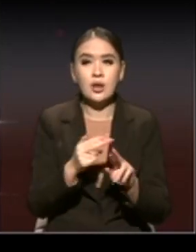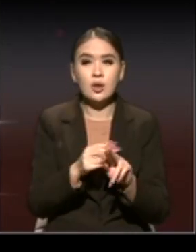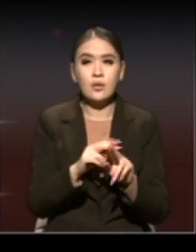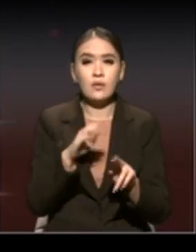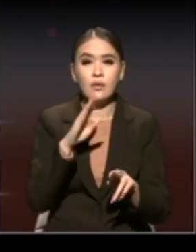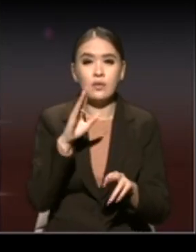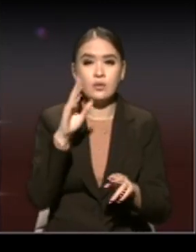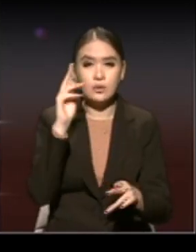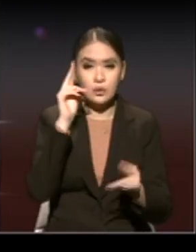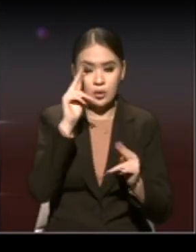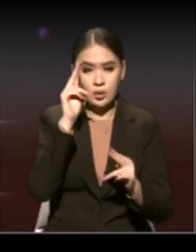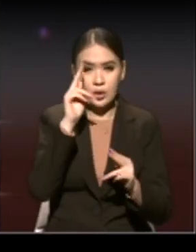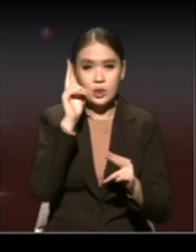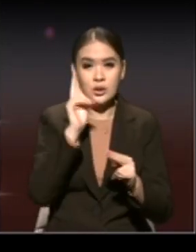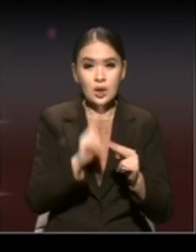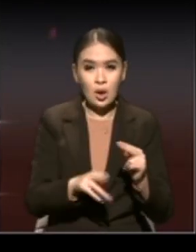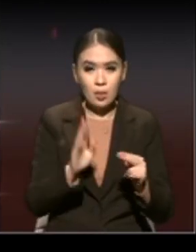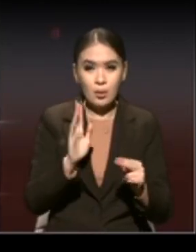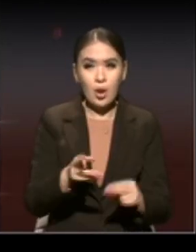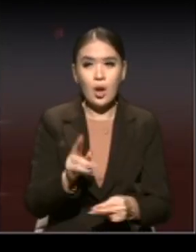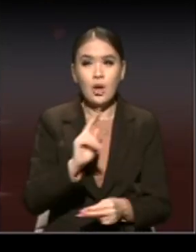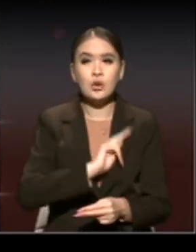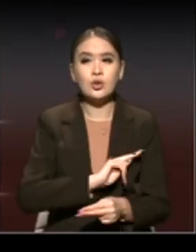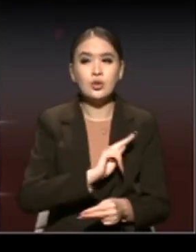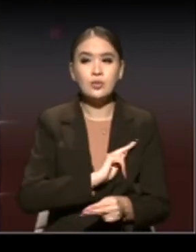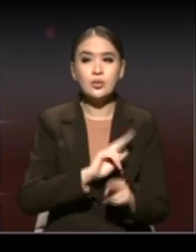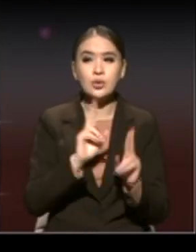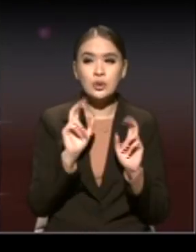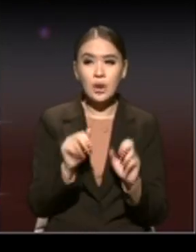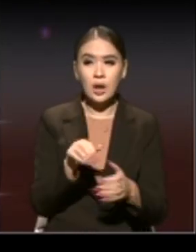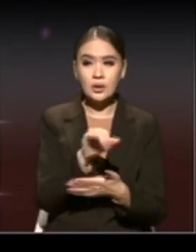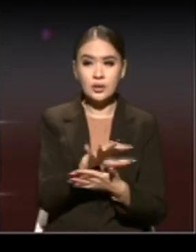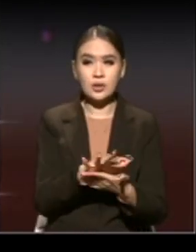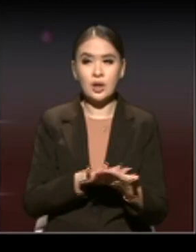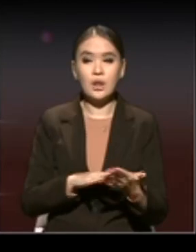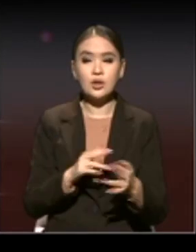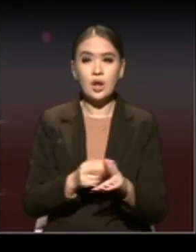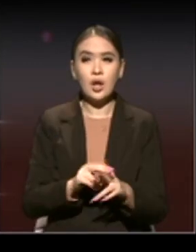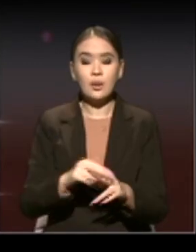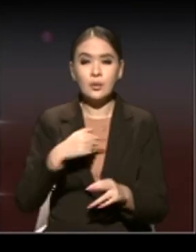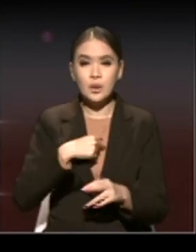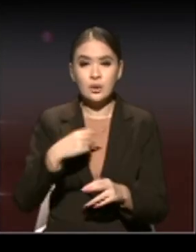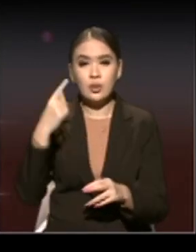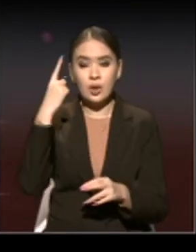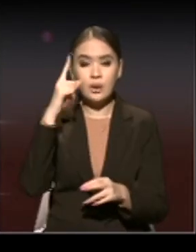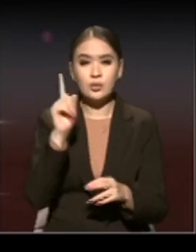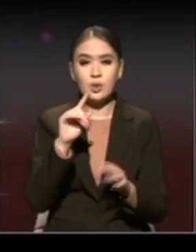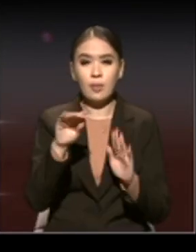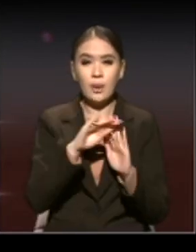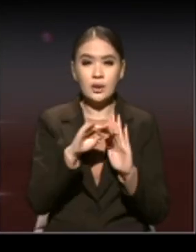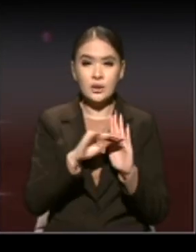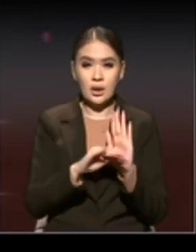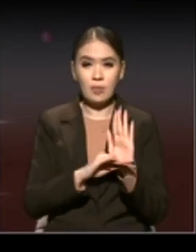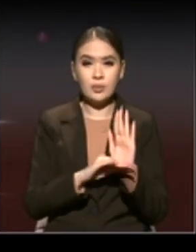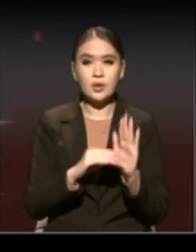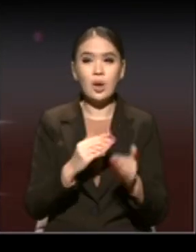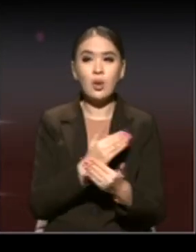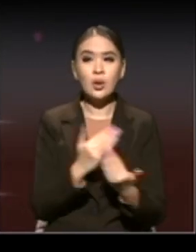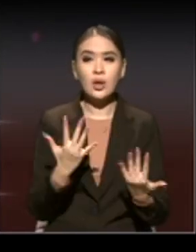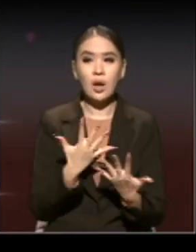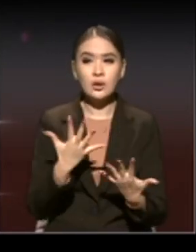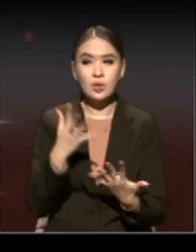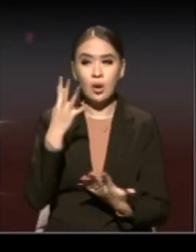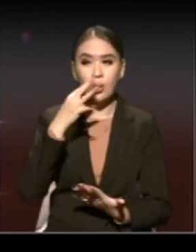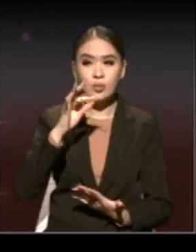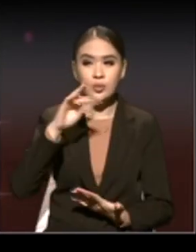бітіреді. Ол жұмыс алу мәселесін де қарауымыз керек. Осы тұрғыдан мен ойлаймын, бұл бағдарламада олар қандай мамандық